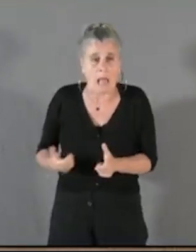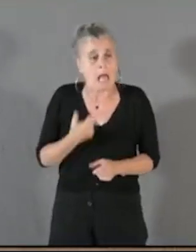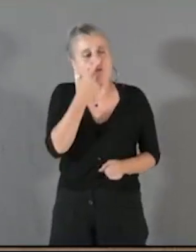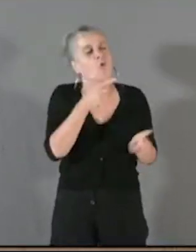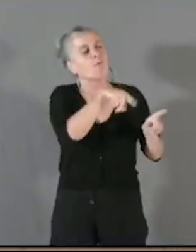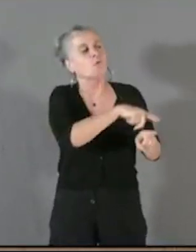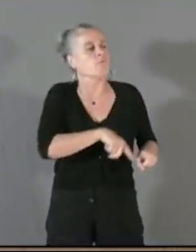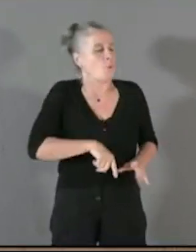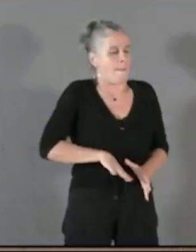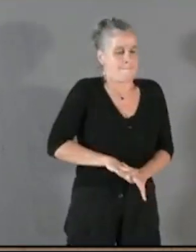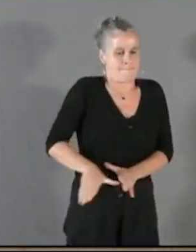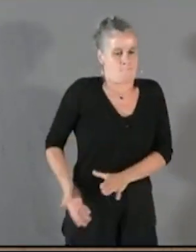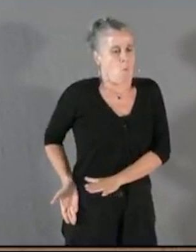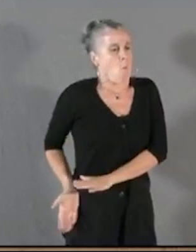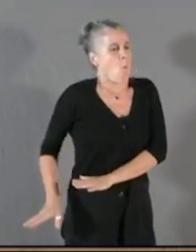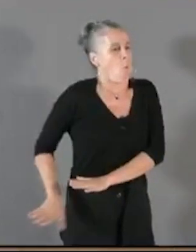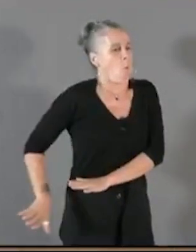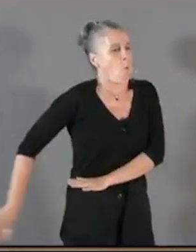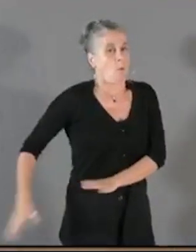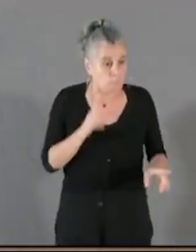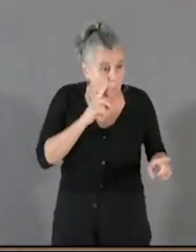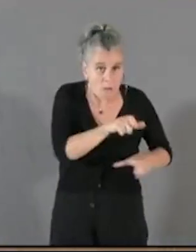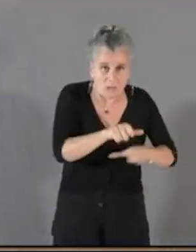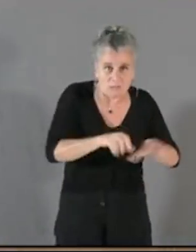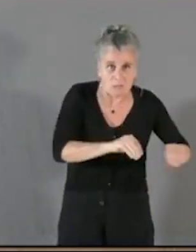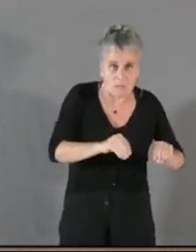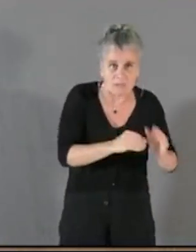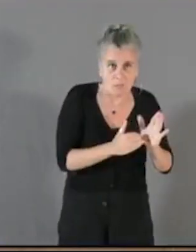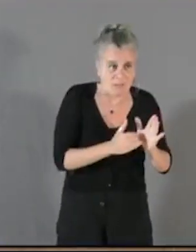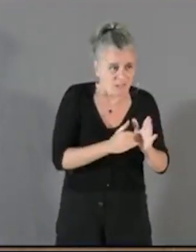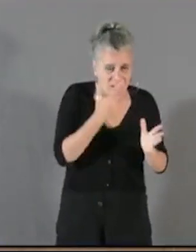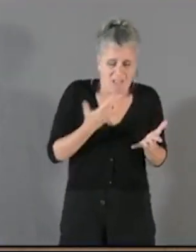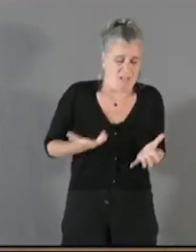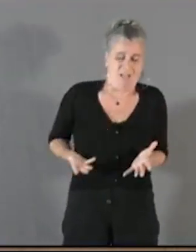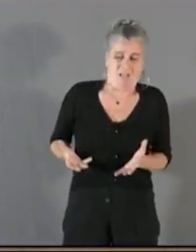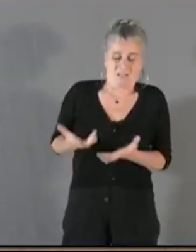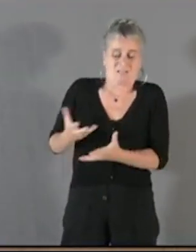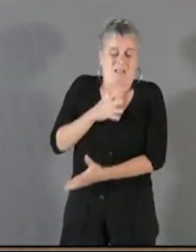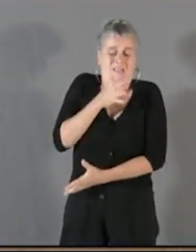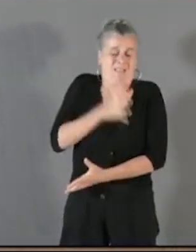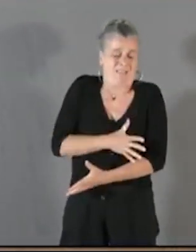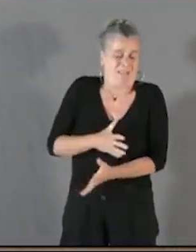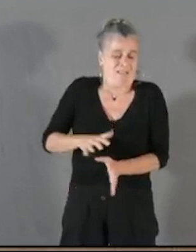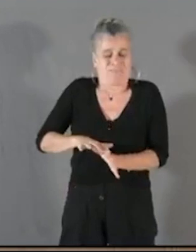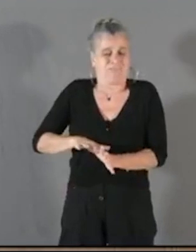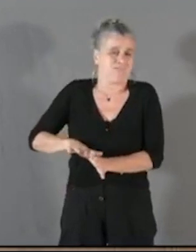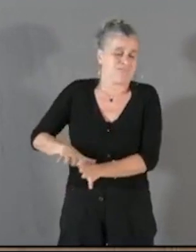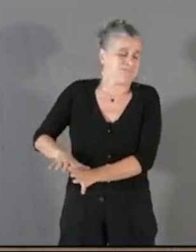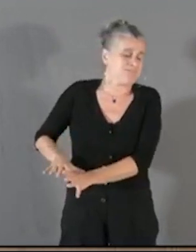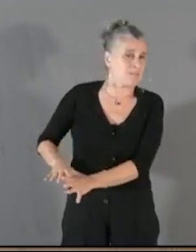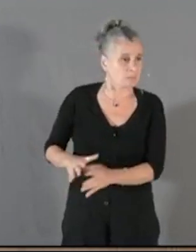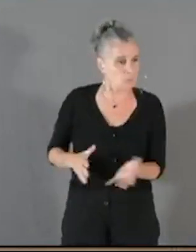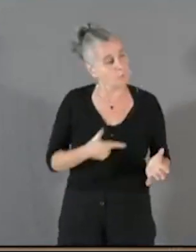les Marseillais ne peuvent plus voir, car ils n'en peuvent plus. Je ne décrirai pas davantage la situation, le